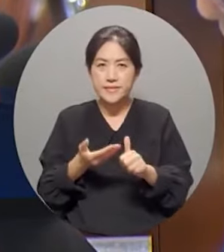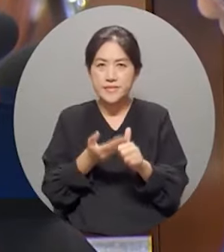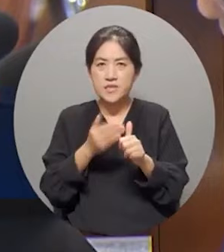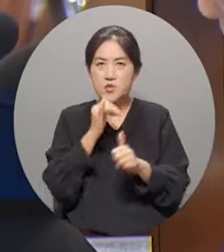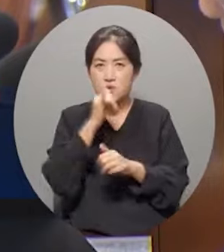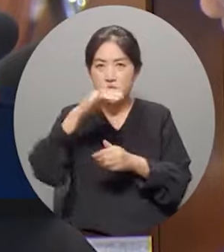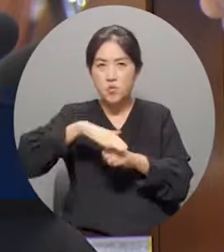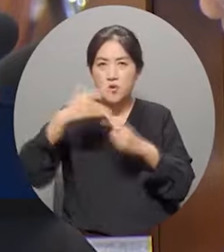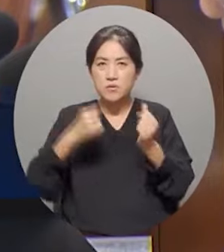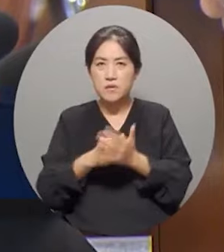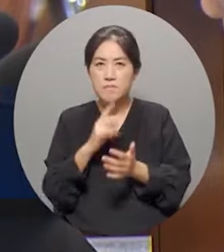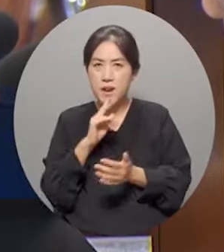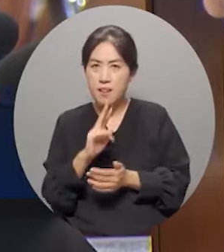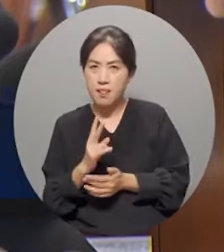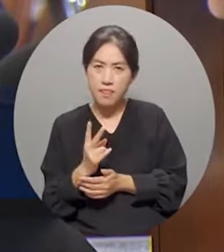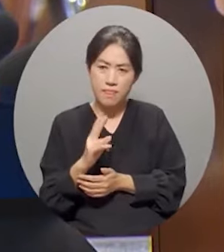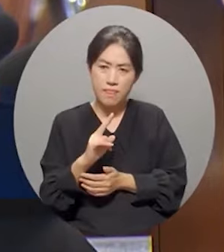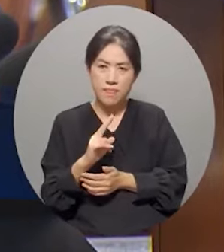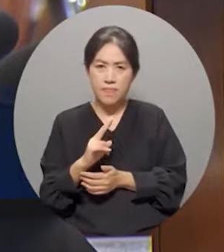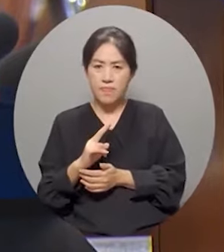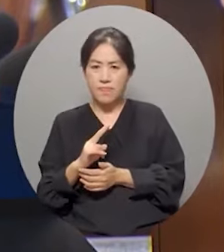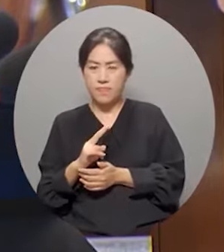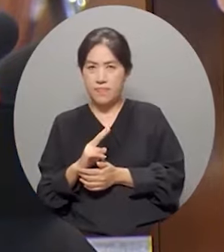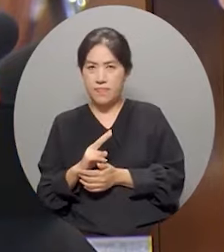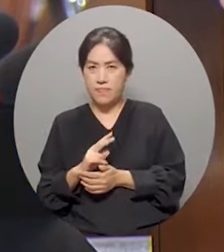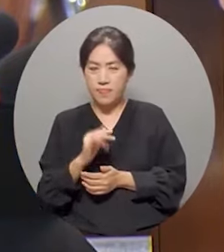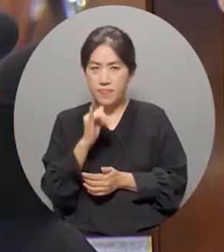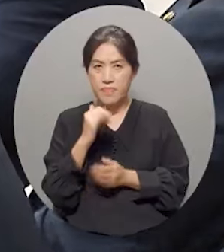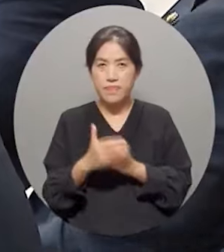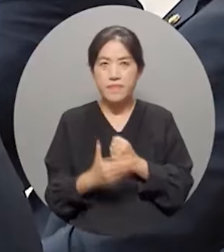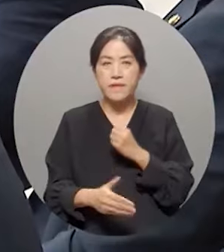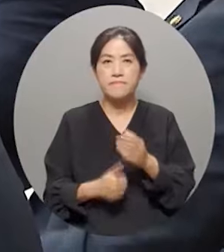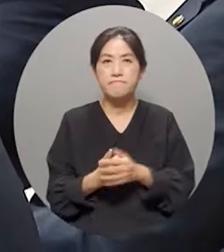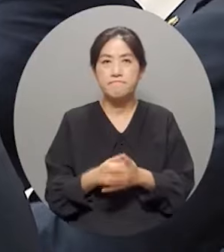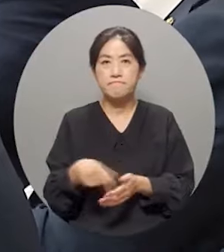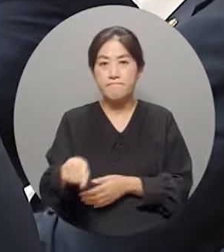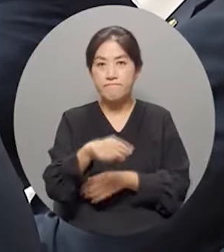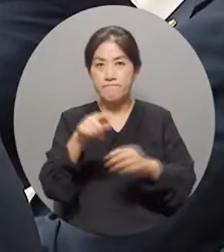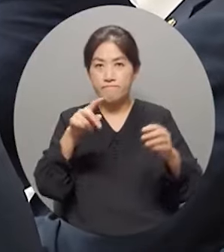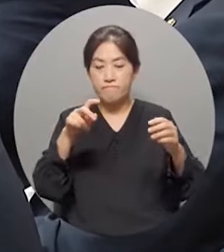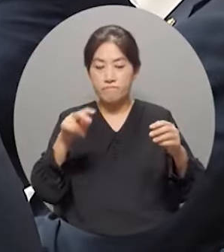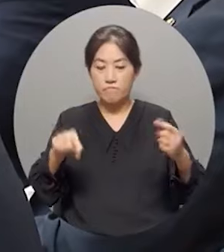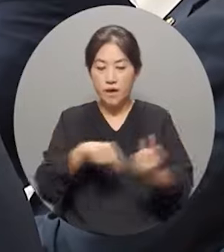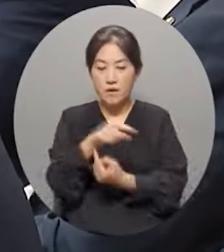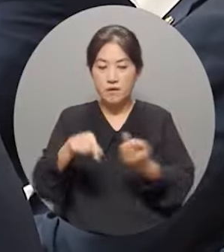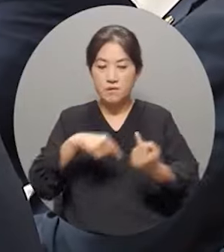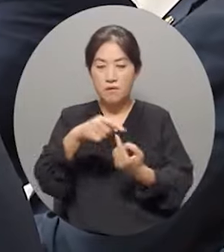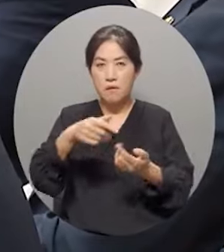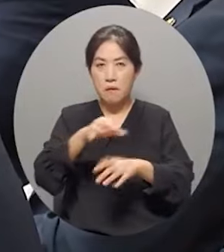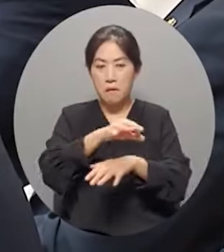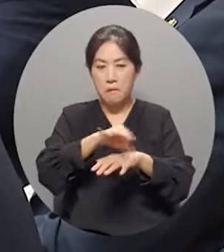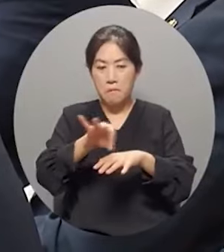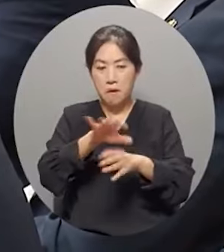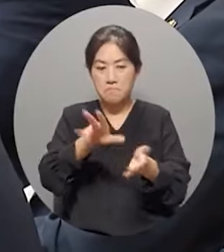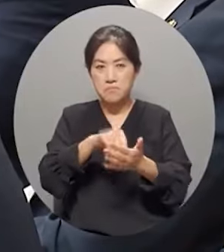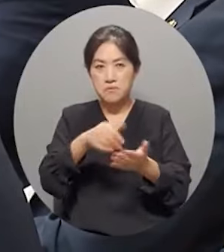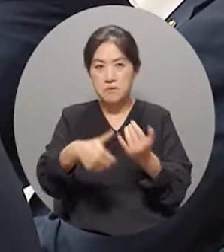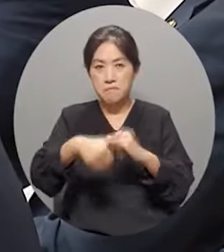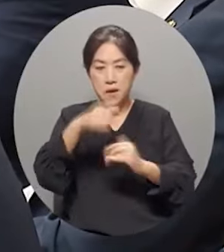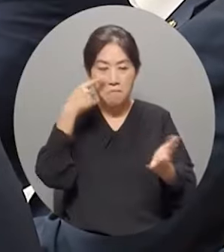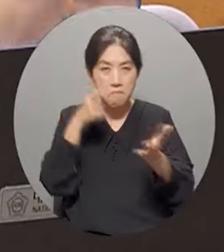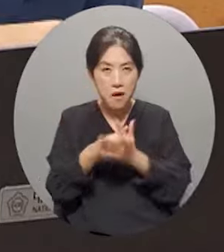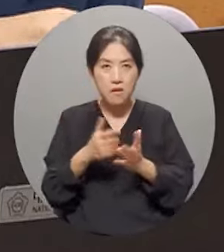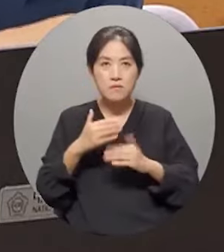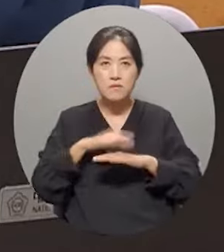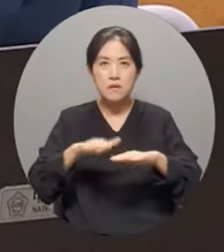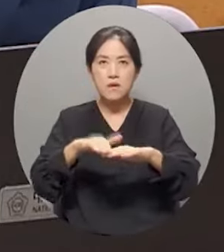같은 그런 행태들이 있기 때문에 이들 업체의 경영 부실을 파악하고도 적절히 대처하지 못한